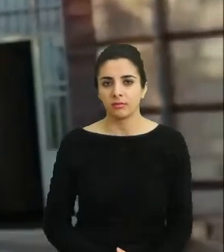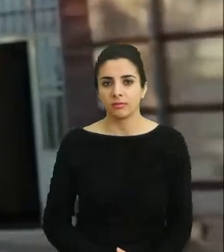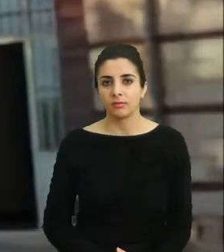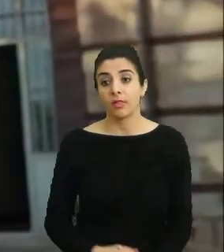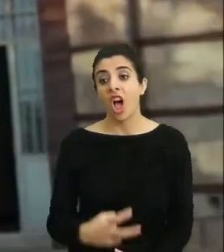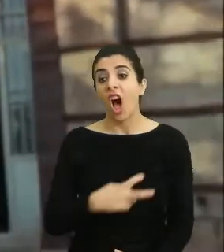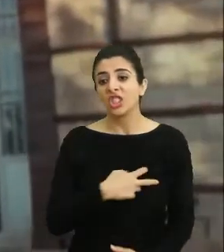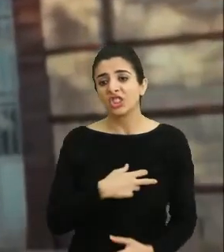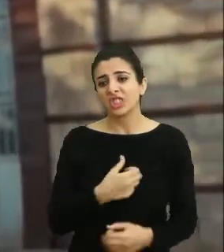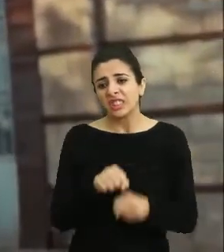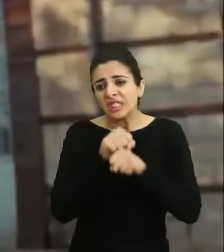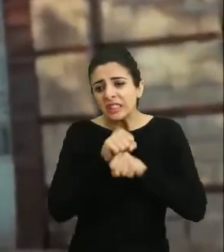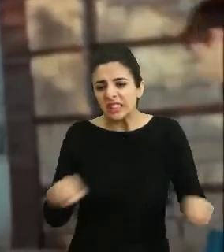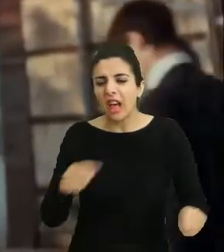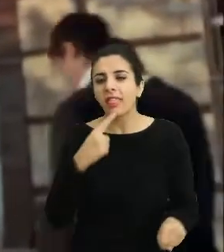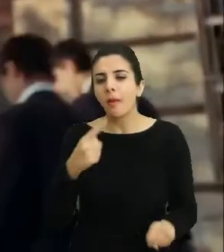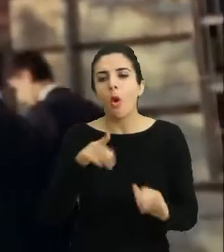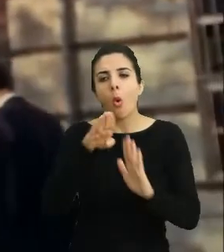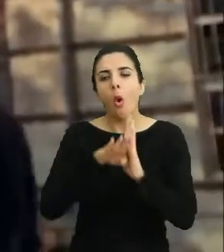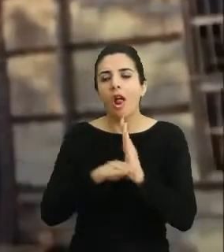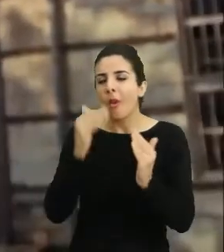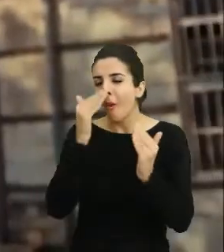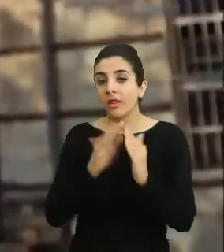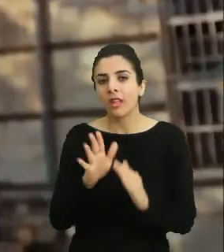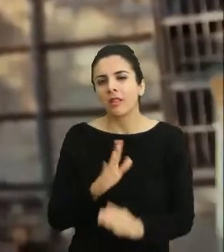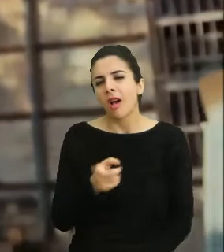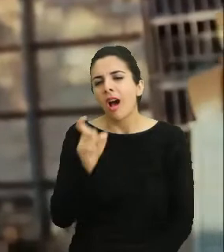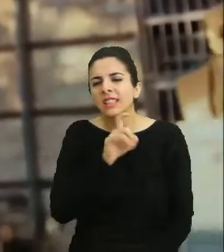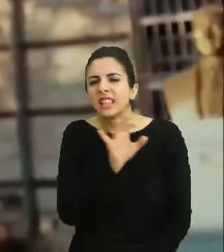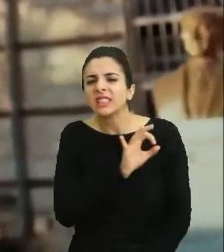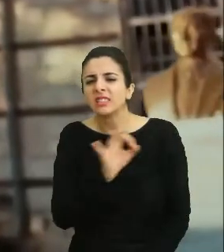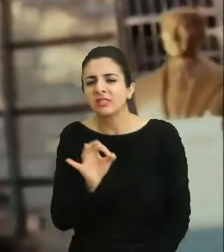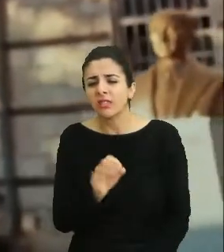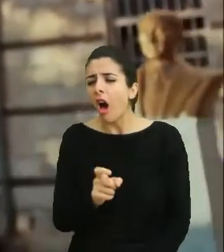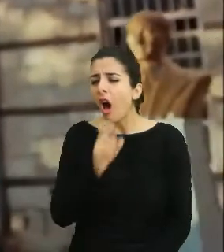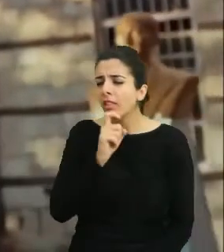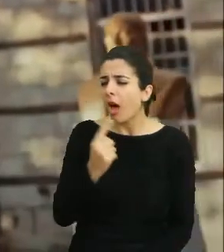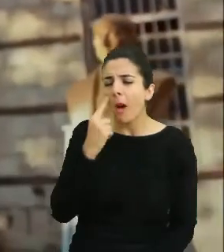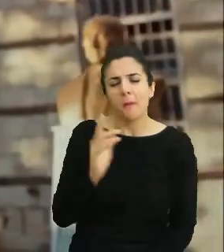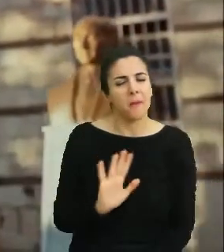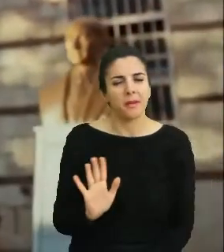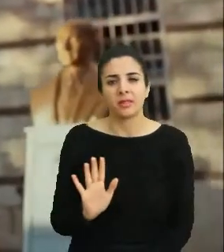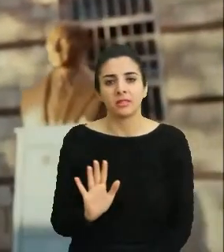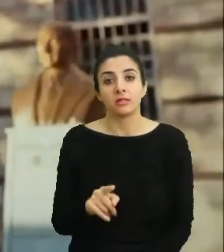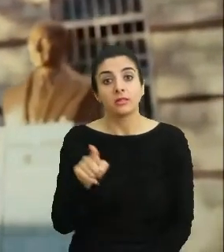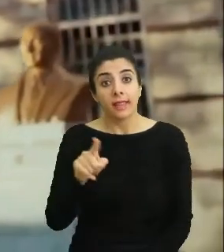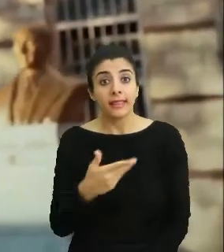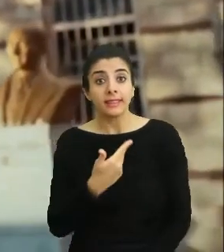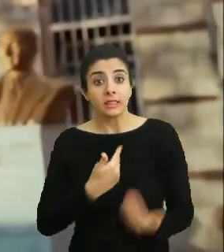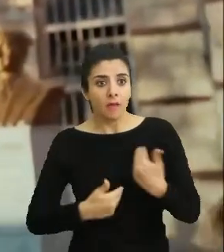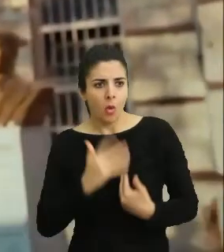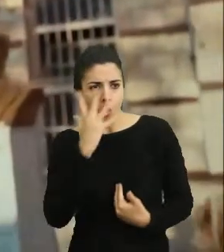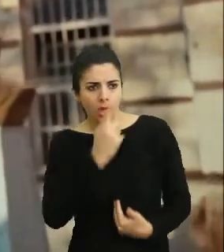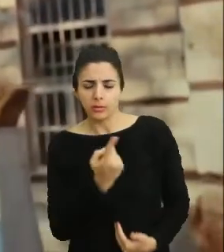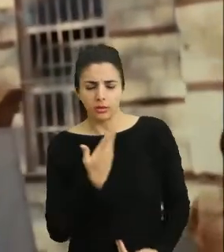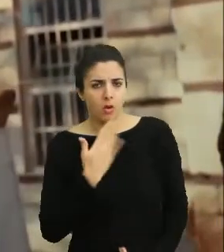Aşk isyandır. Kural tanır mı? Kusursuzdur. Kusura da bakmaz. Sen sevginden niye utanasın